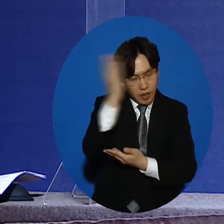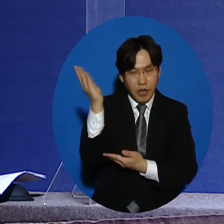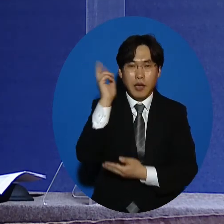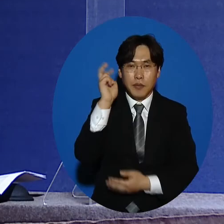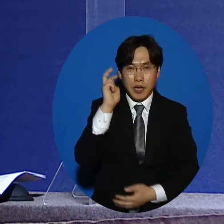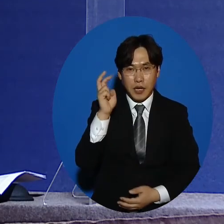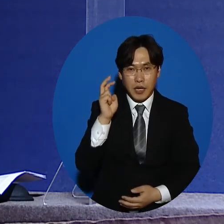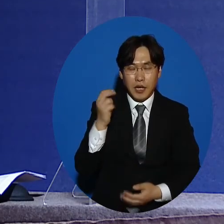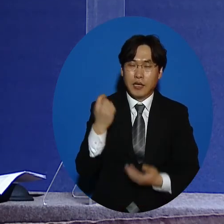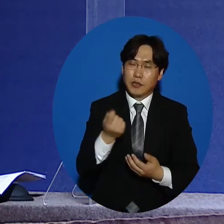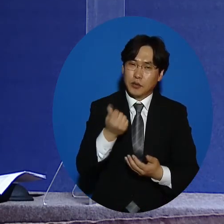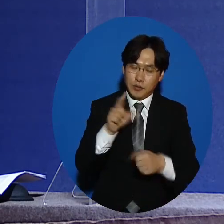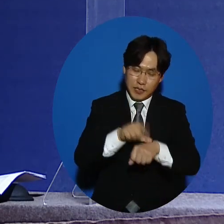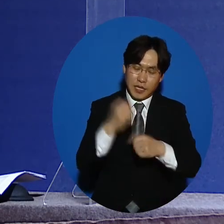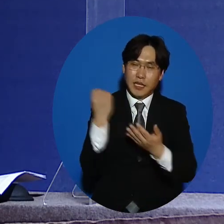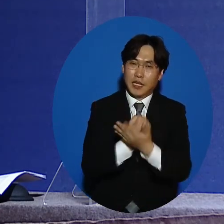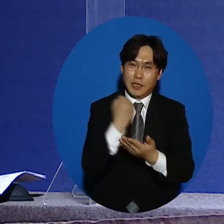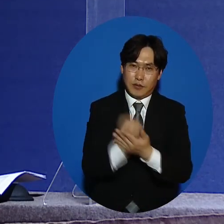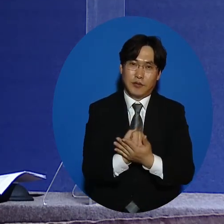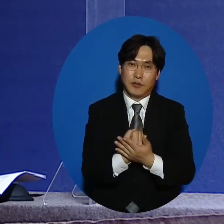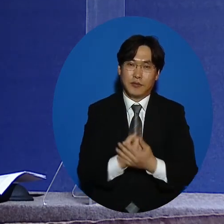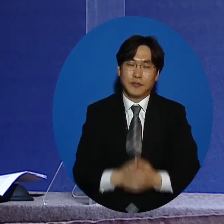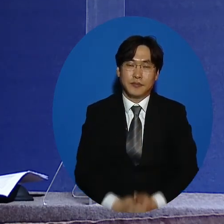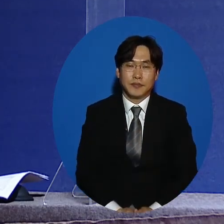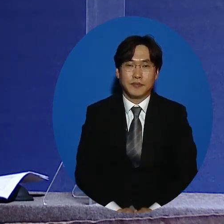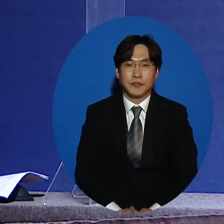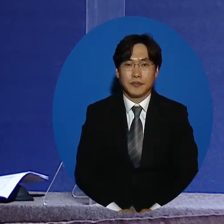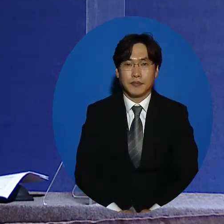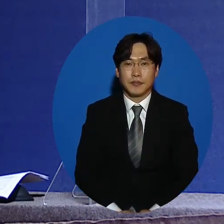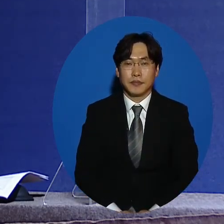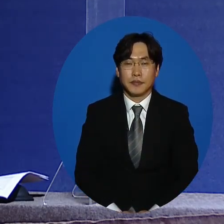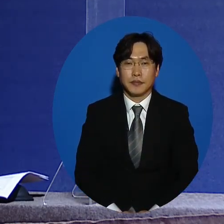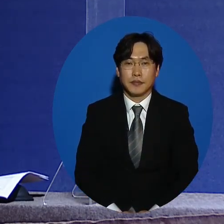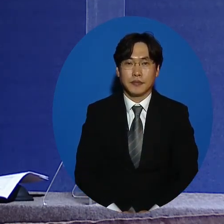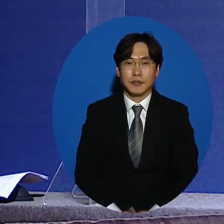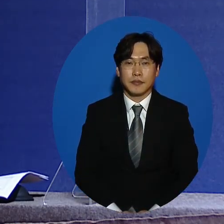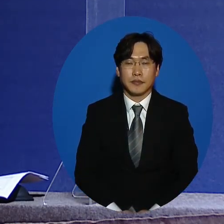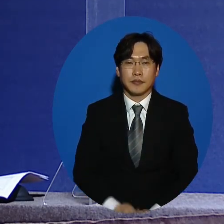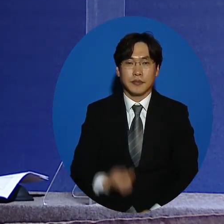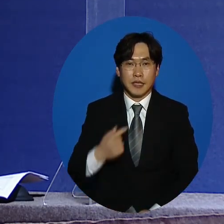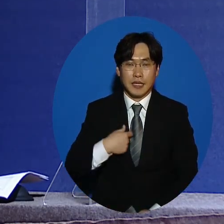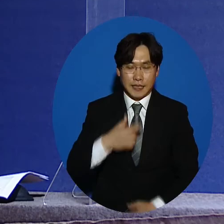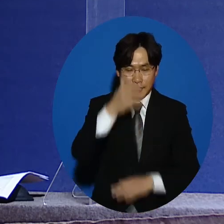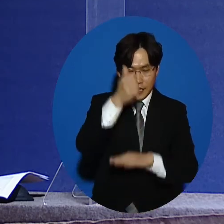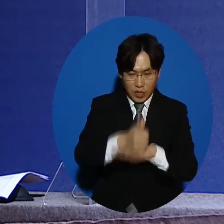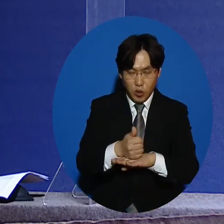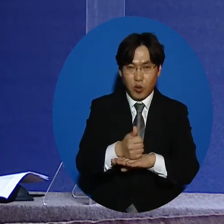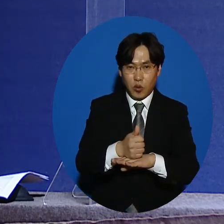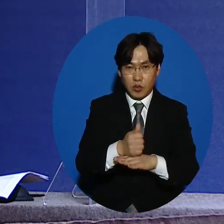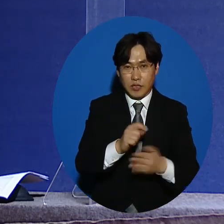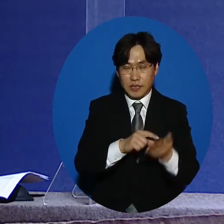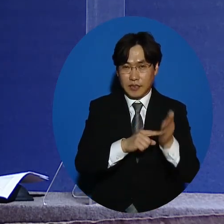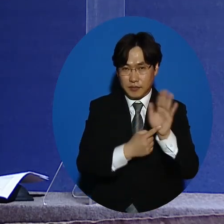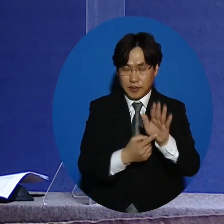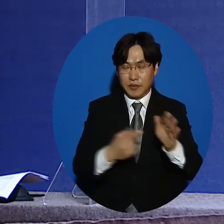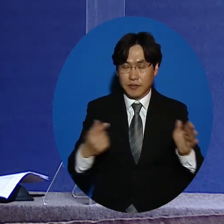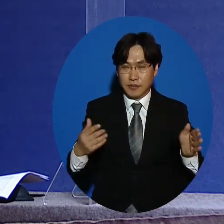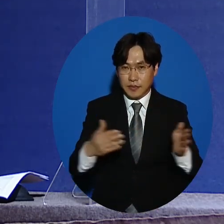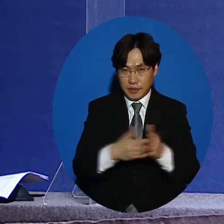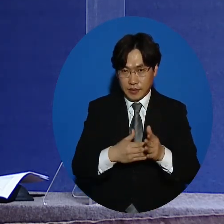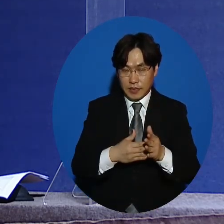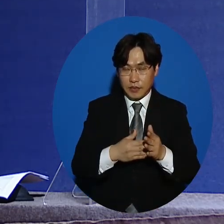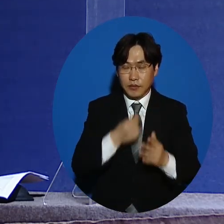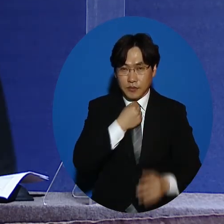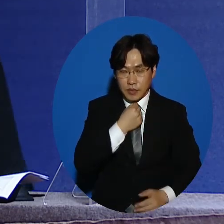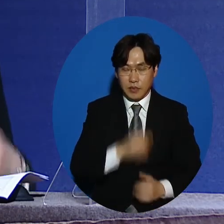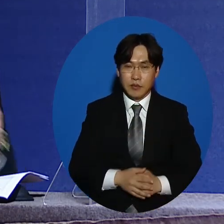정말 아쉽습니다. 시간이 짧은 것이. 자, 그러면 제가 그 결론을 하나 지어보겠습니다. 우리 그 처음에